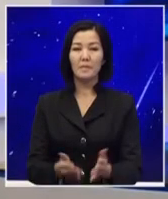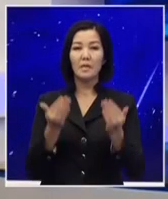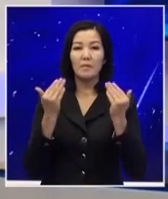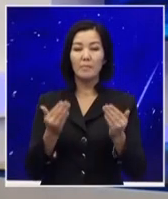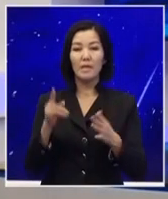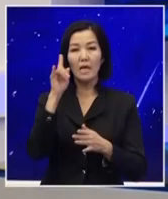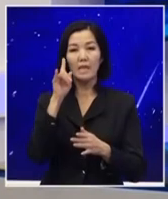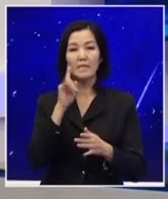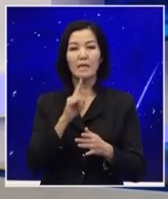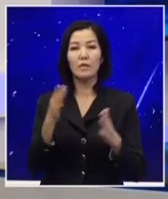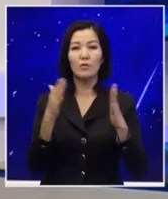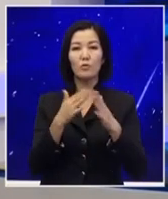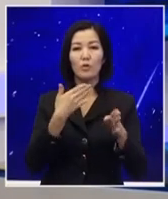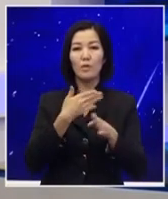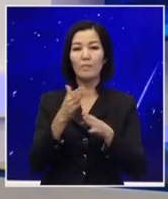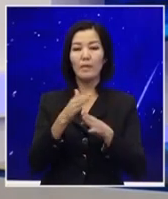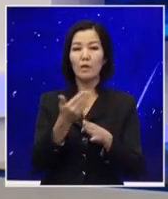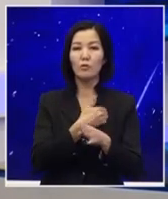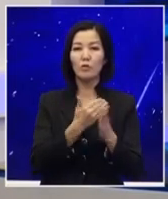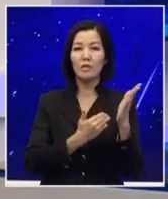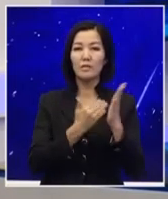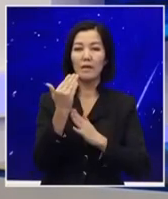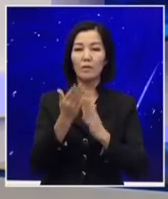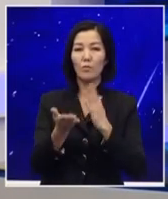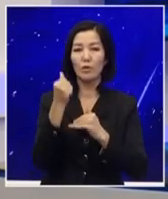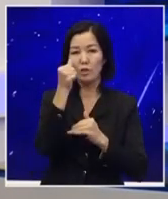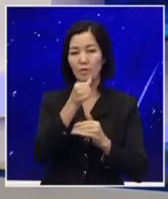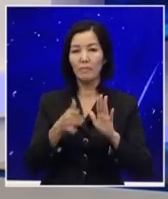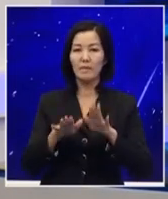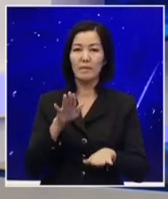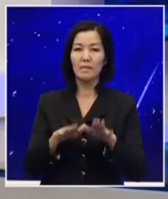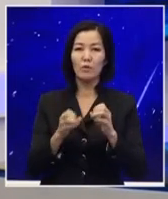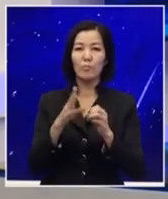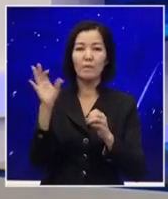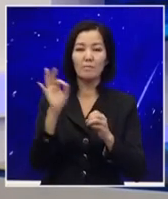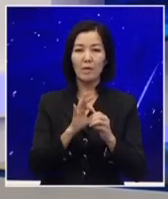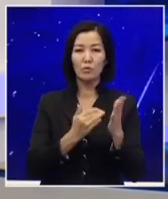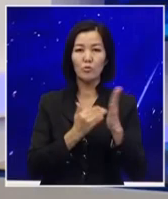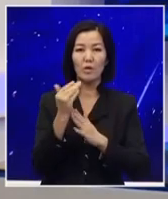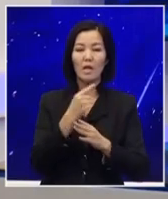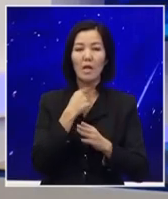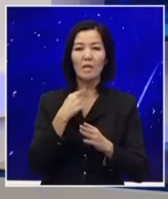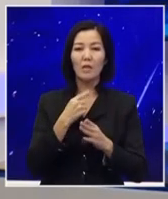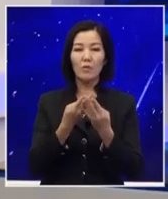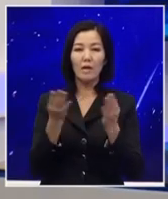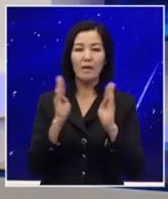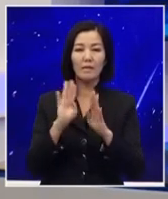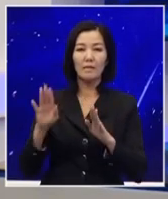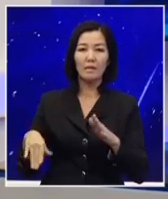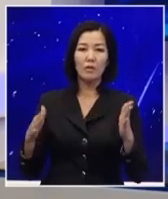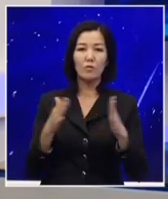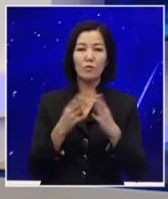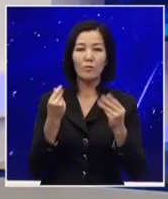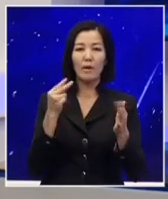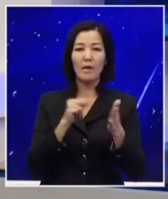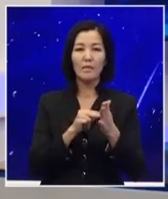Биыл елде ипотекаға сұраныс артты. Өткен жылмен салыстырғанда 15% жоғары. Ал Талдықорғанда карантиннен кейін жылжымайтын мүлік бағасы